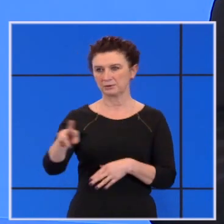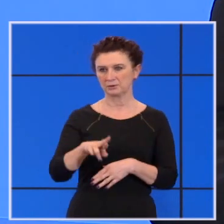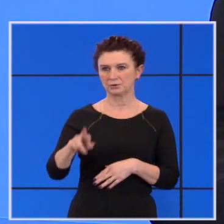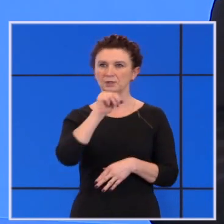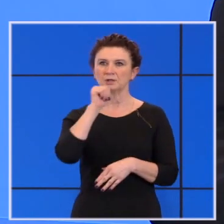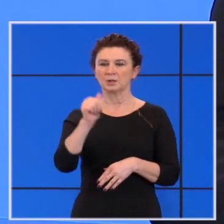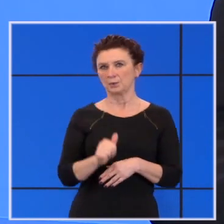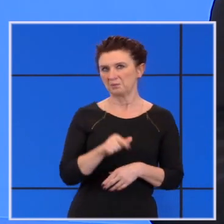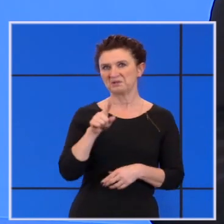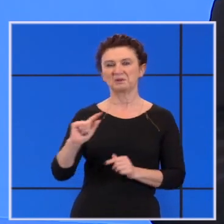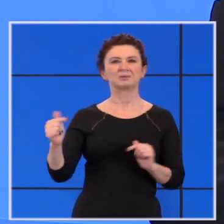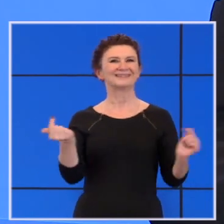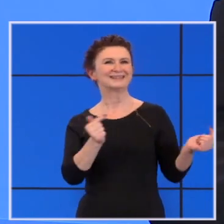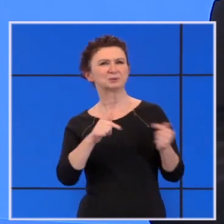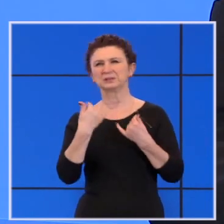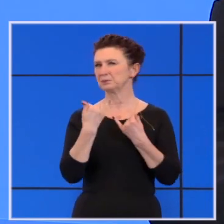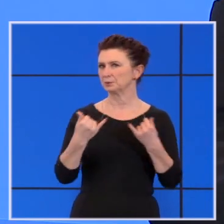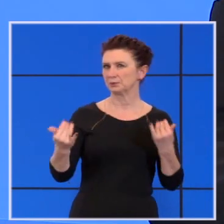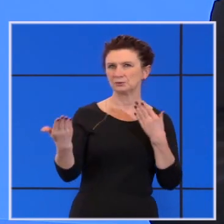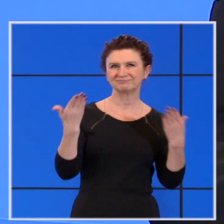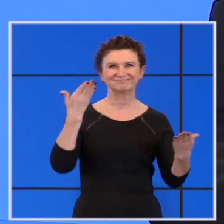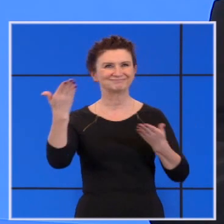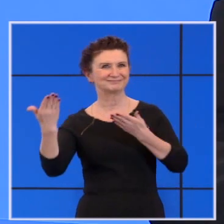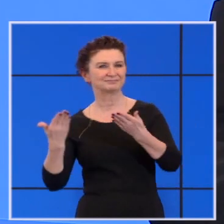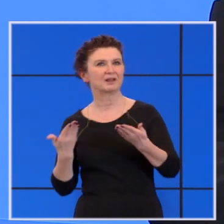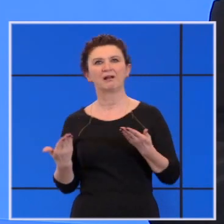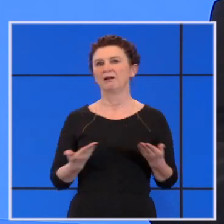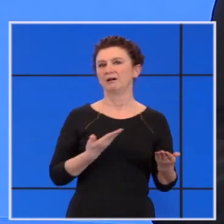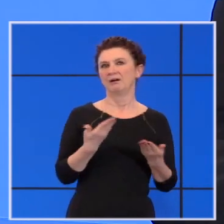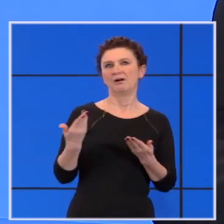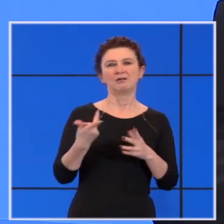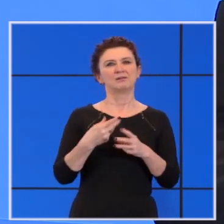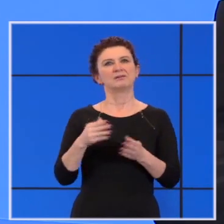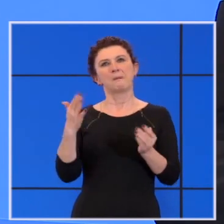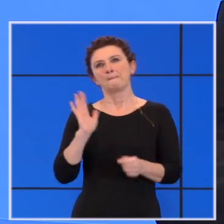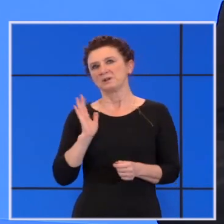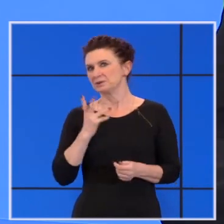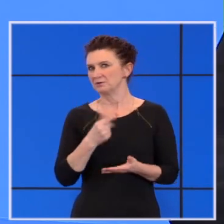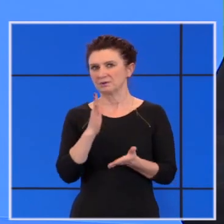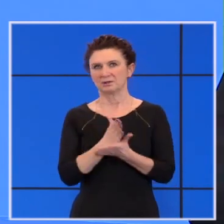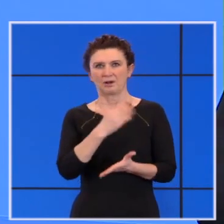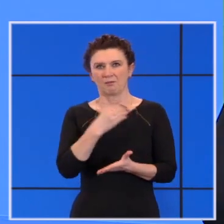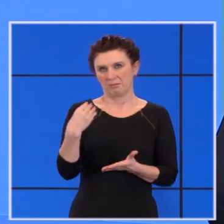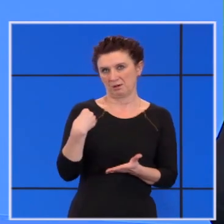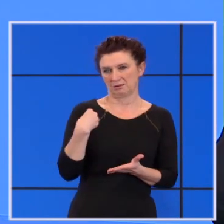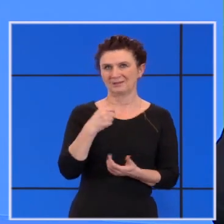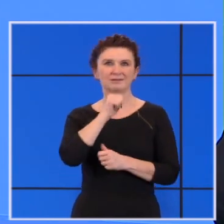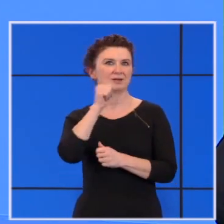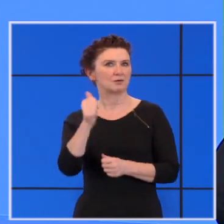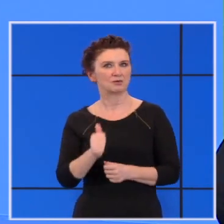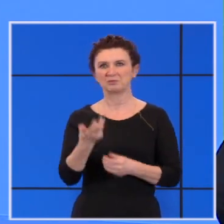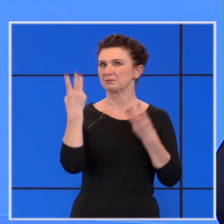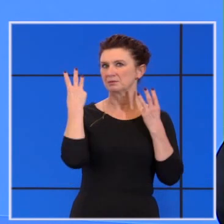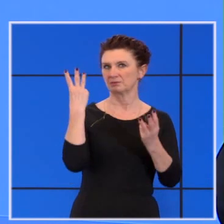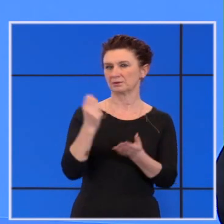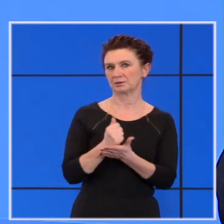musi być wielopłaszczyznowa, bo oczywiście bezpieczeństwo nie tylko w Polsce, ale w Europie jest rzeczą najważniejszą. Jak Państwo wiecie, ostatnia wizyta